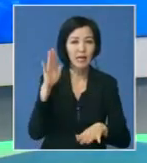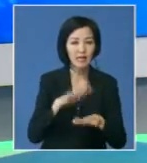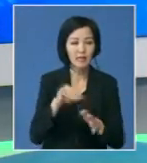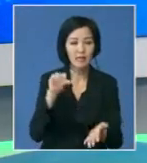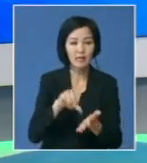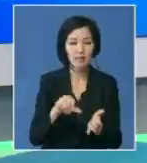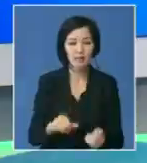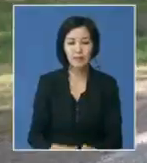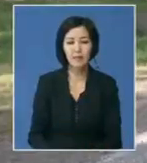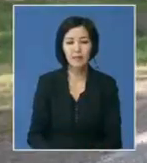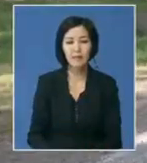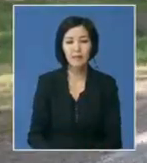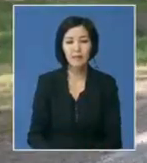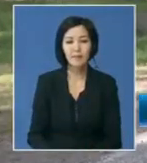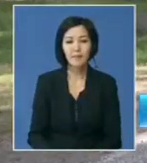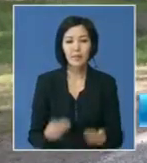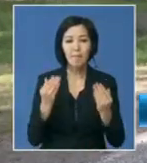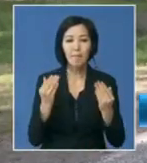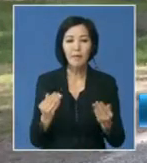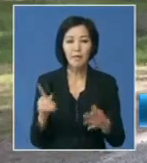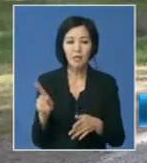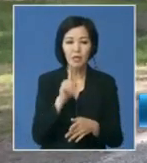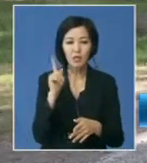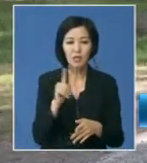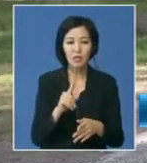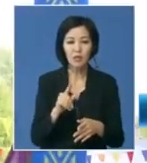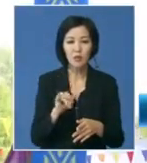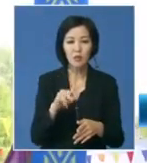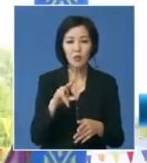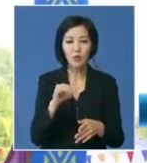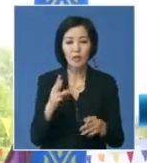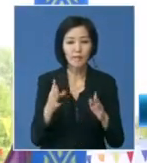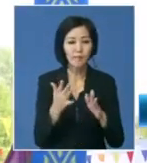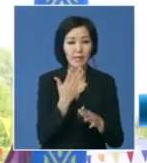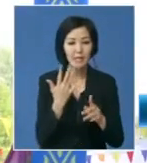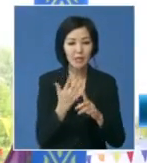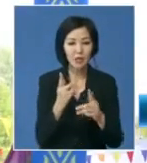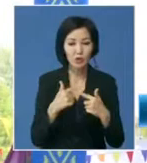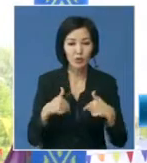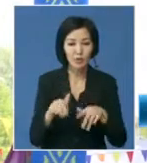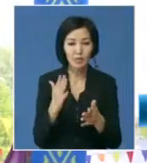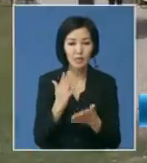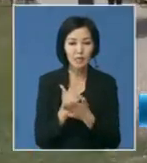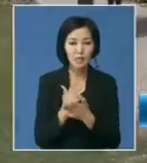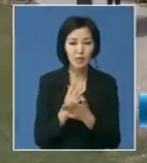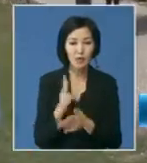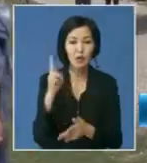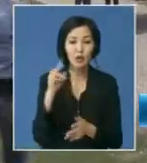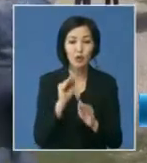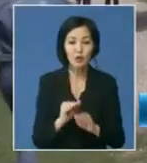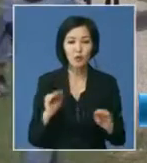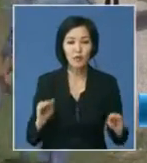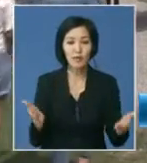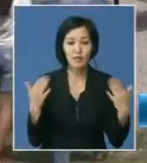толықтырады. Биыл Жасұлан шатырлы лагері 5-ші рет ұйымдастырылып отыр. Жаңа маусымның алғашқы кезеңінде 200 бала